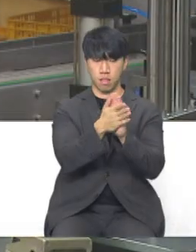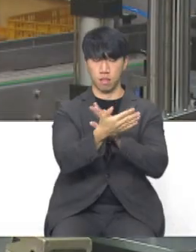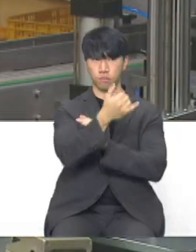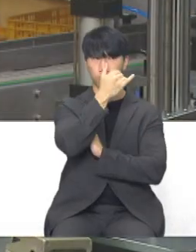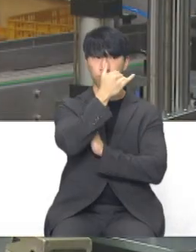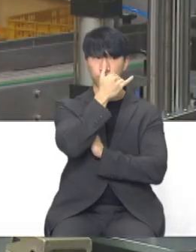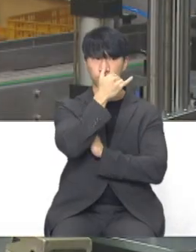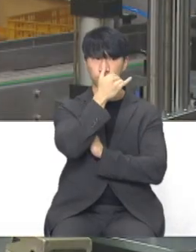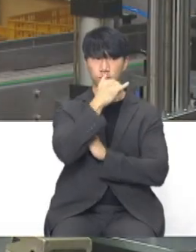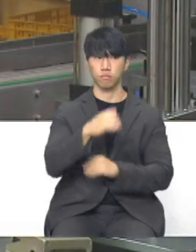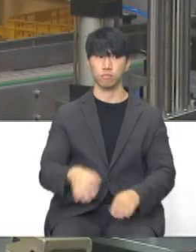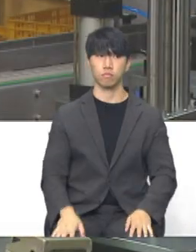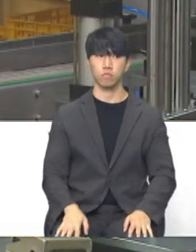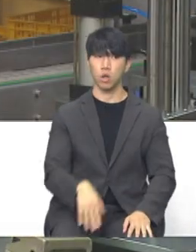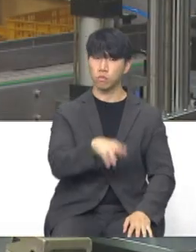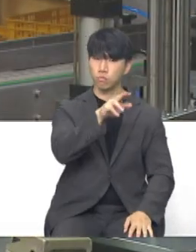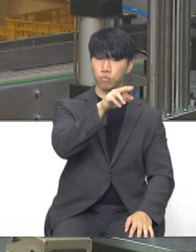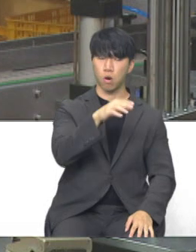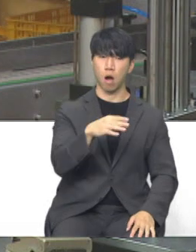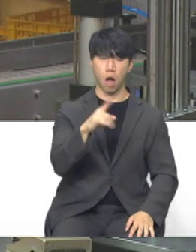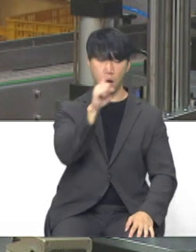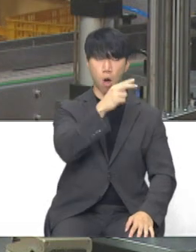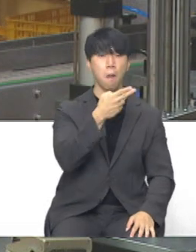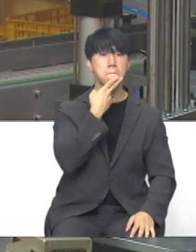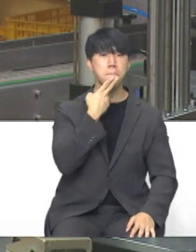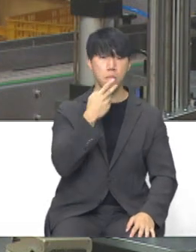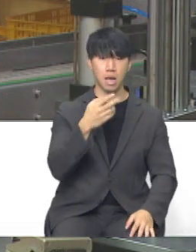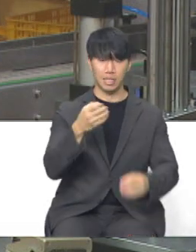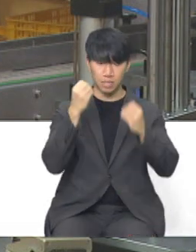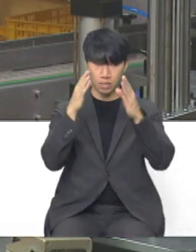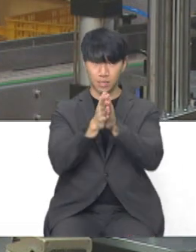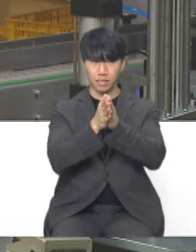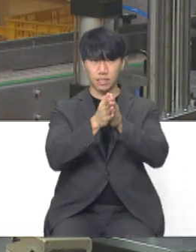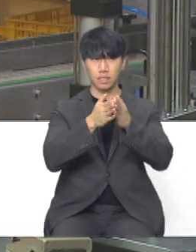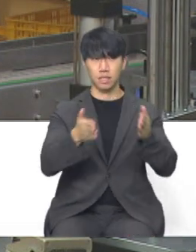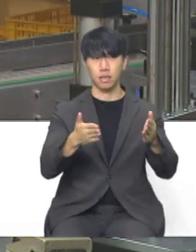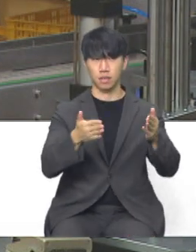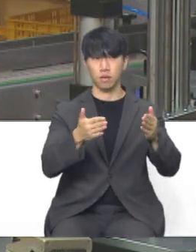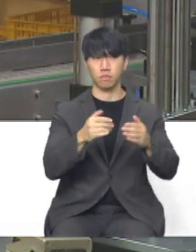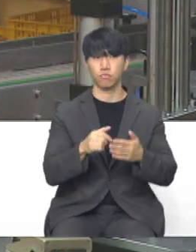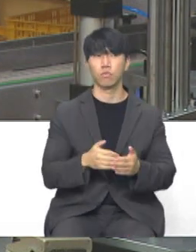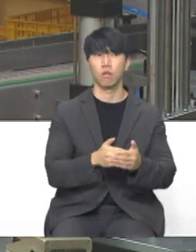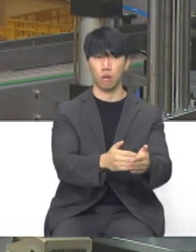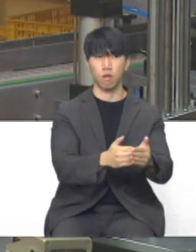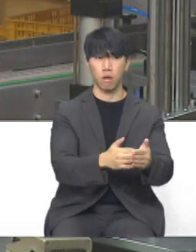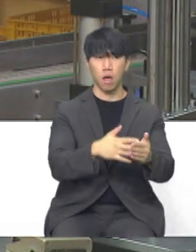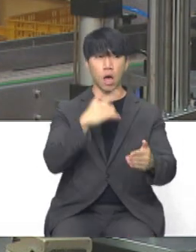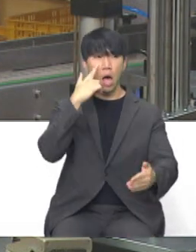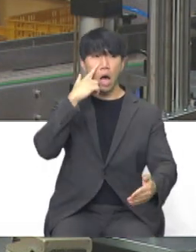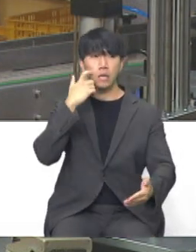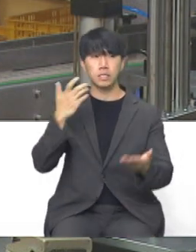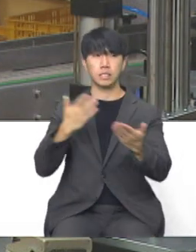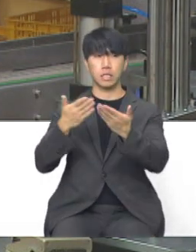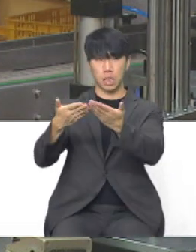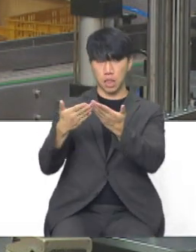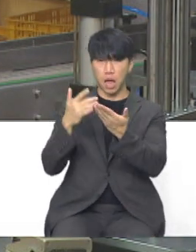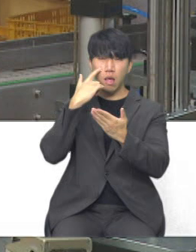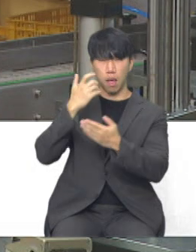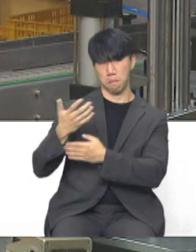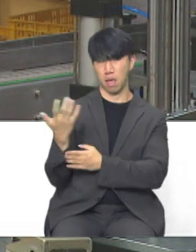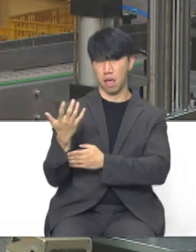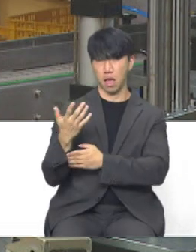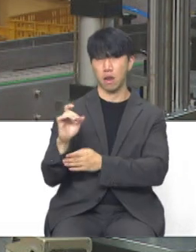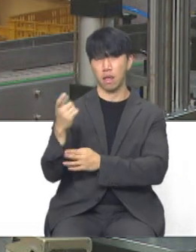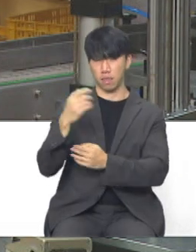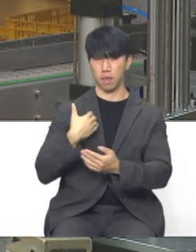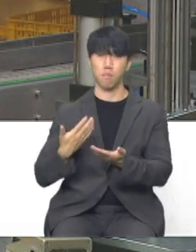유를 창출해내가는 과정이거든요. 그러다 보니까 저도 이 가업을 승리하는 데 있어서는 아버지가 아프시면서 시작을 많이 했어요.